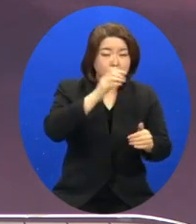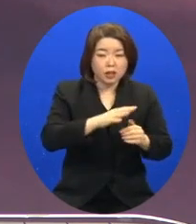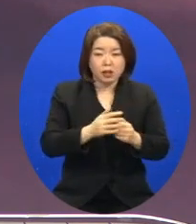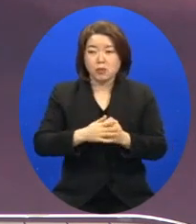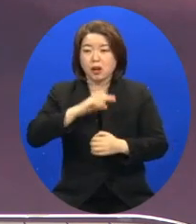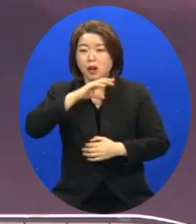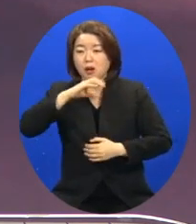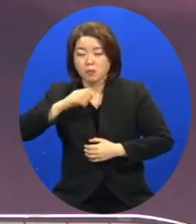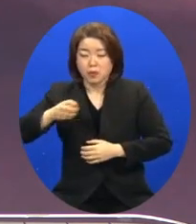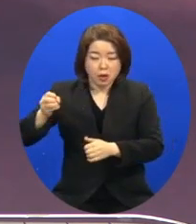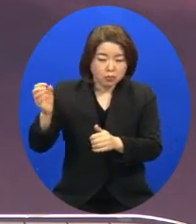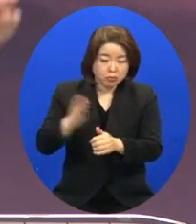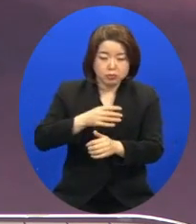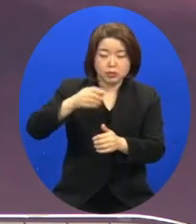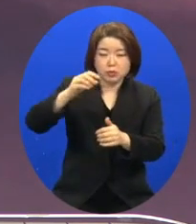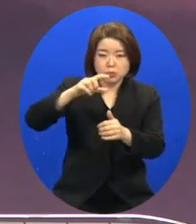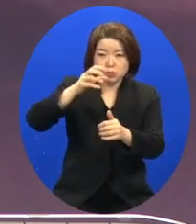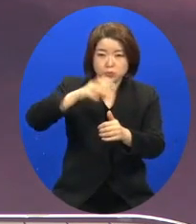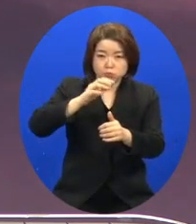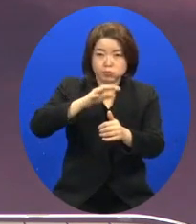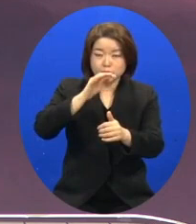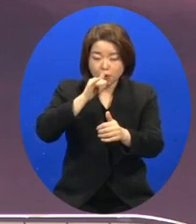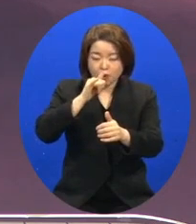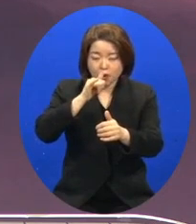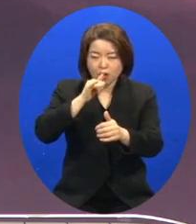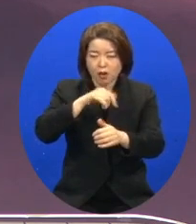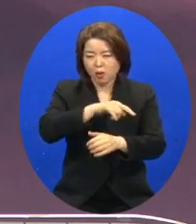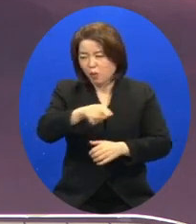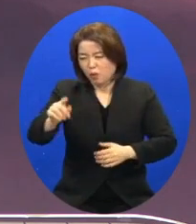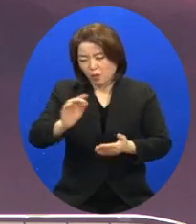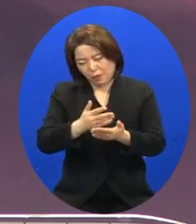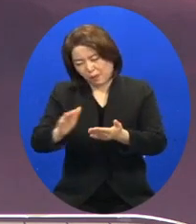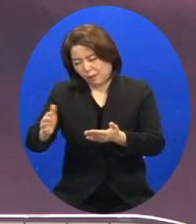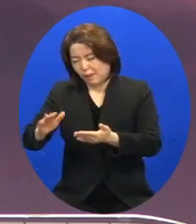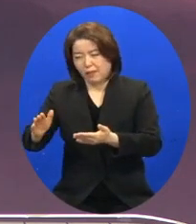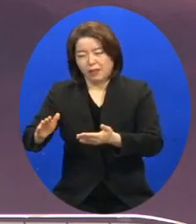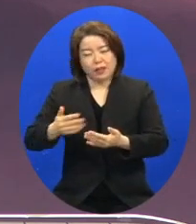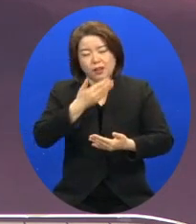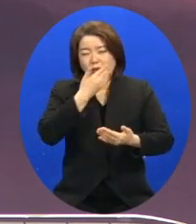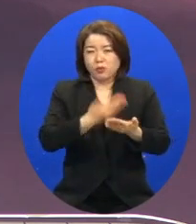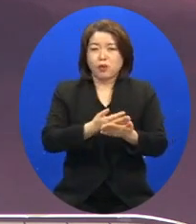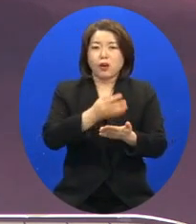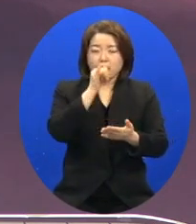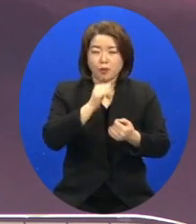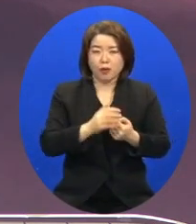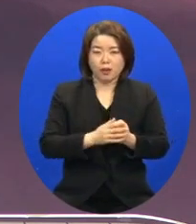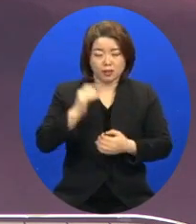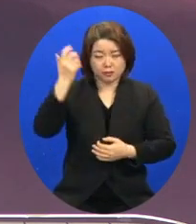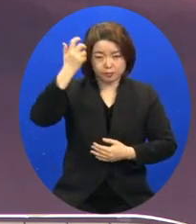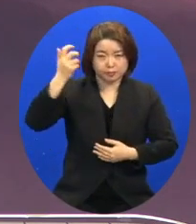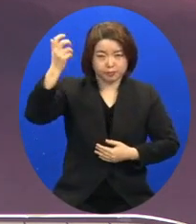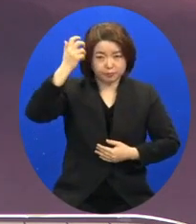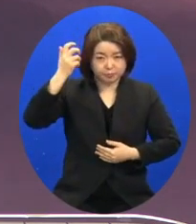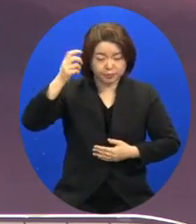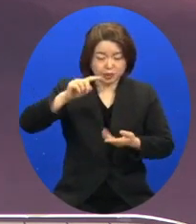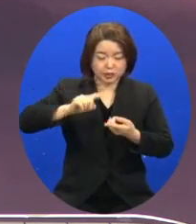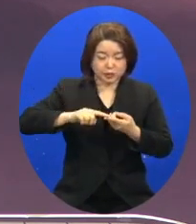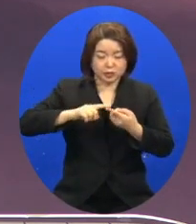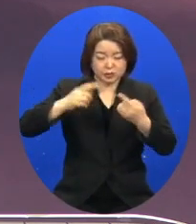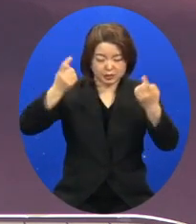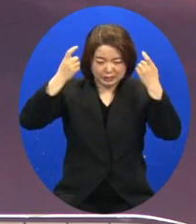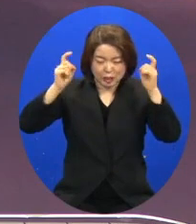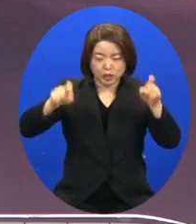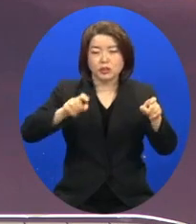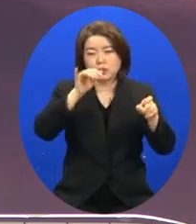세례받았다. 그게 그렇게 중요했어요. 영적으로는 정말 어리석었던 거죠. 15절